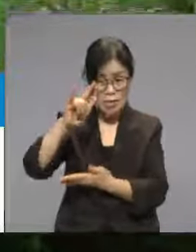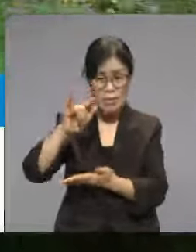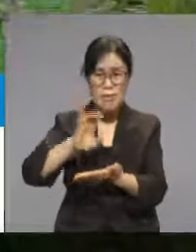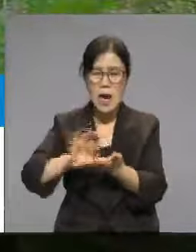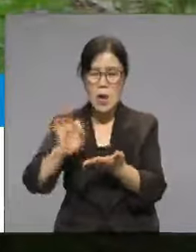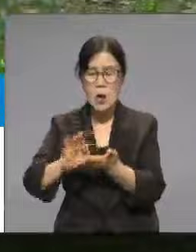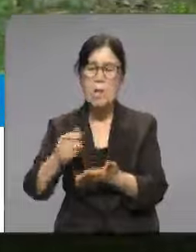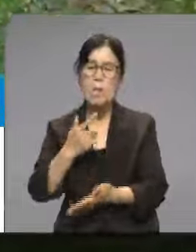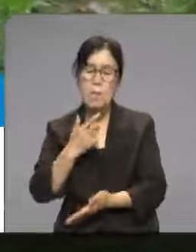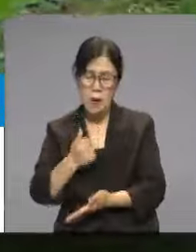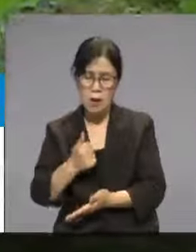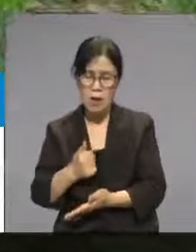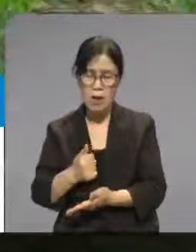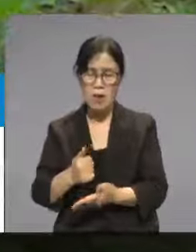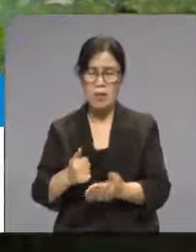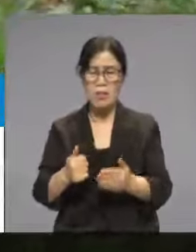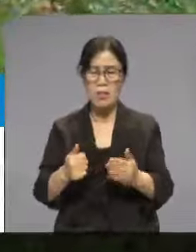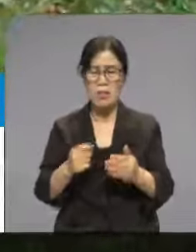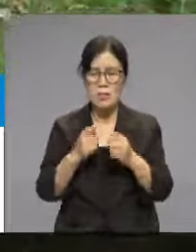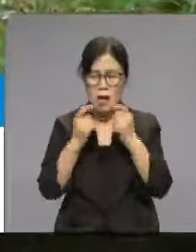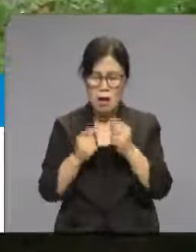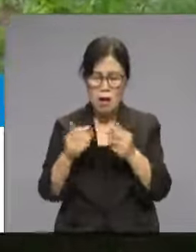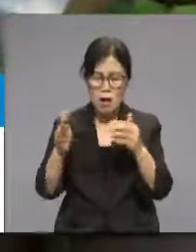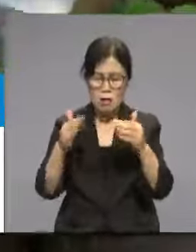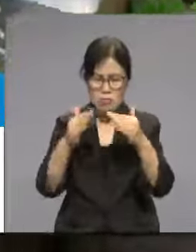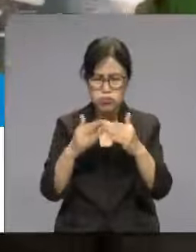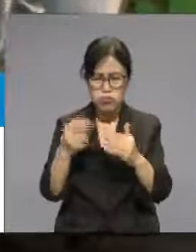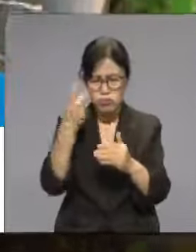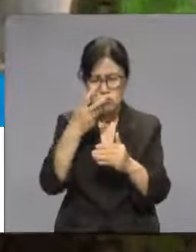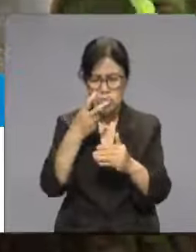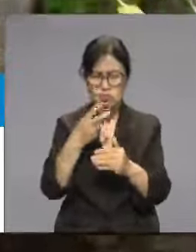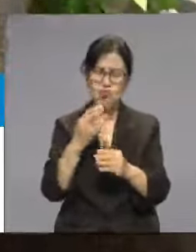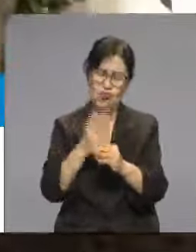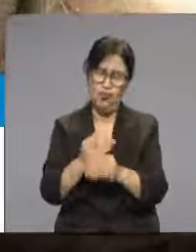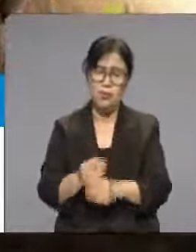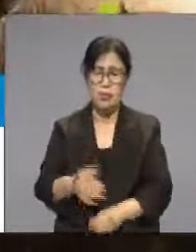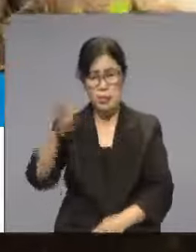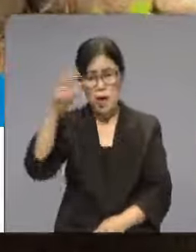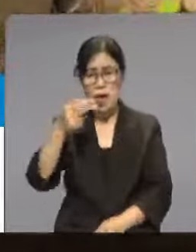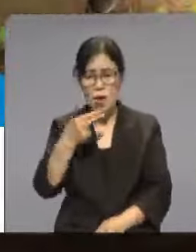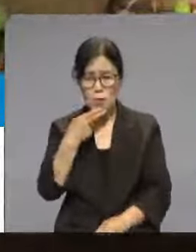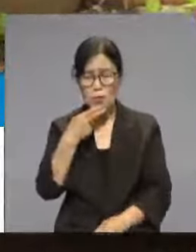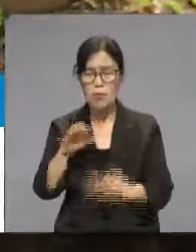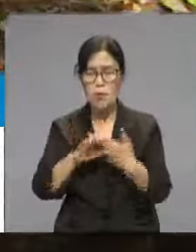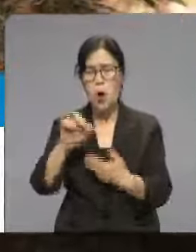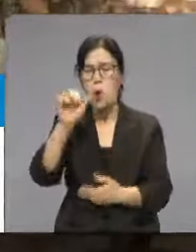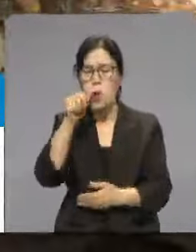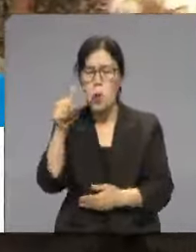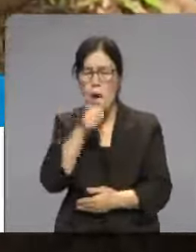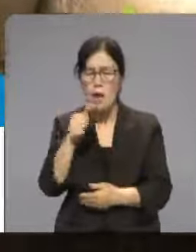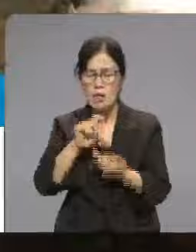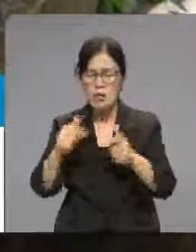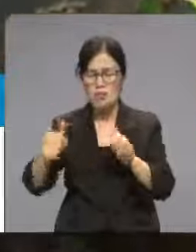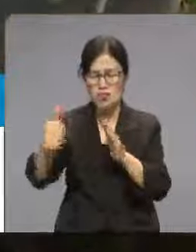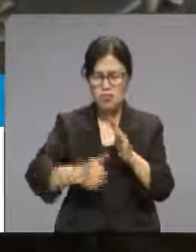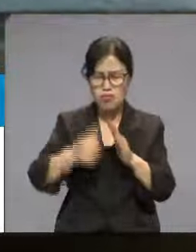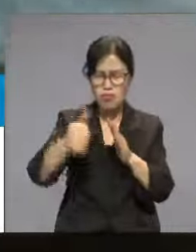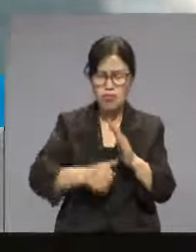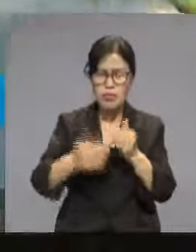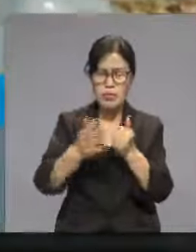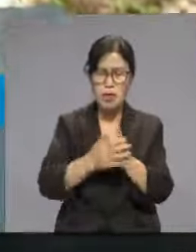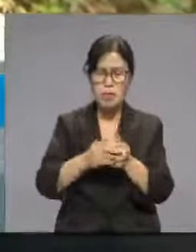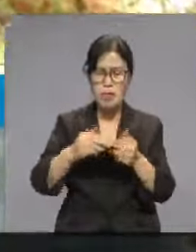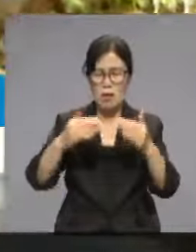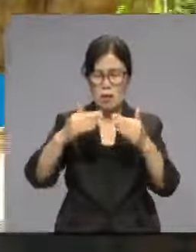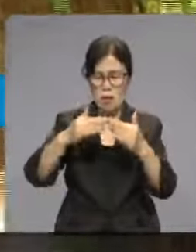사냥견으로 사당을 지키고 있는 건데요. 개들이 없으면 고양이 등의 출입으로 사당이 더욱 엉망이 될